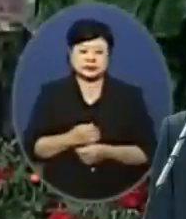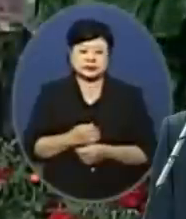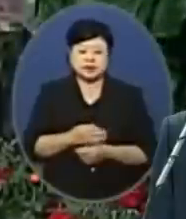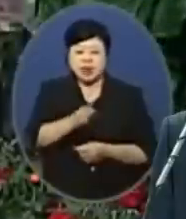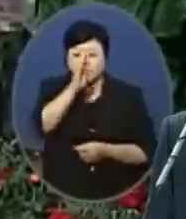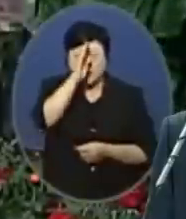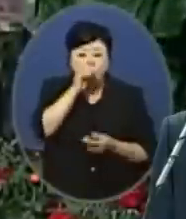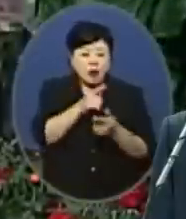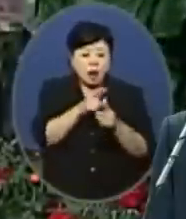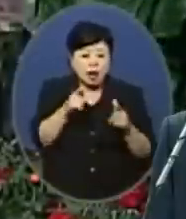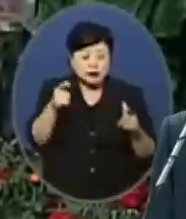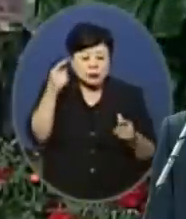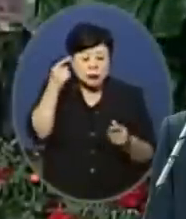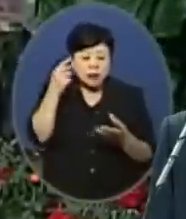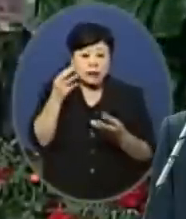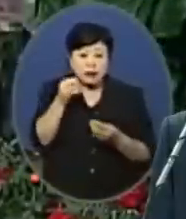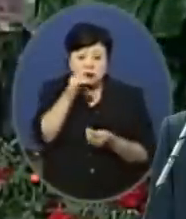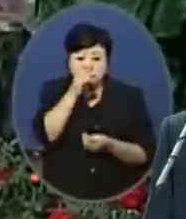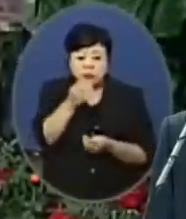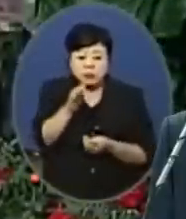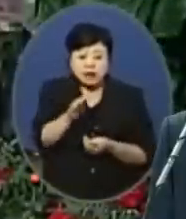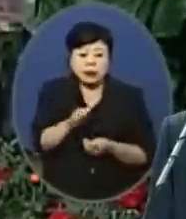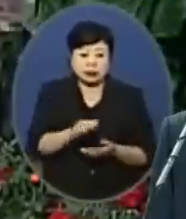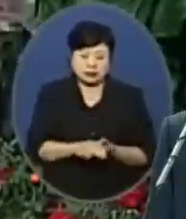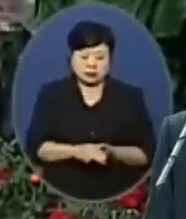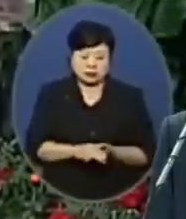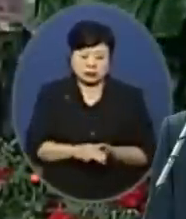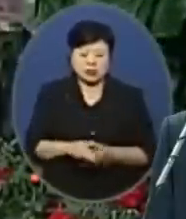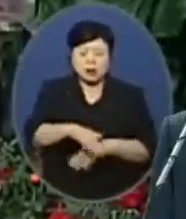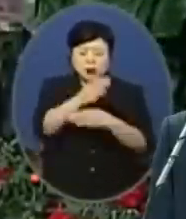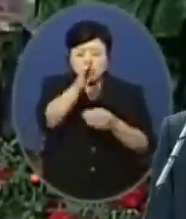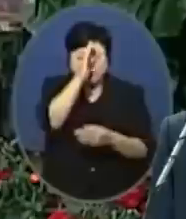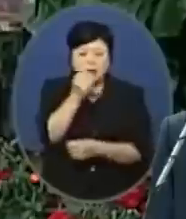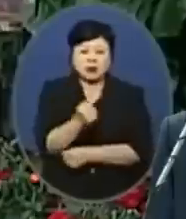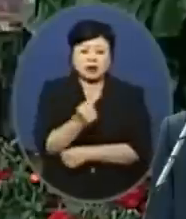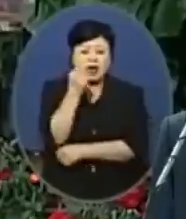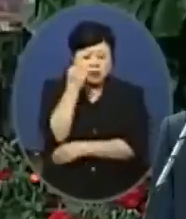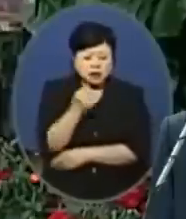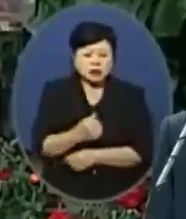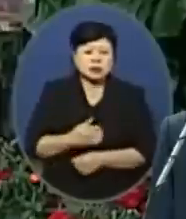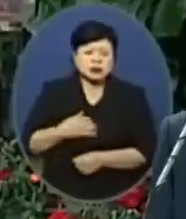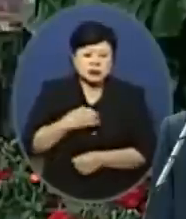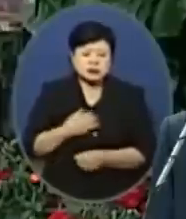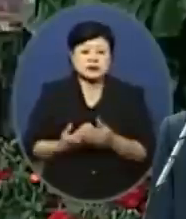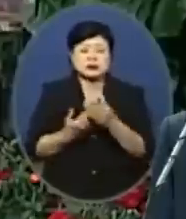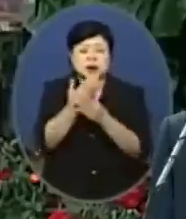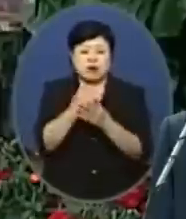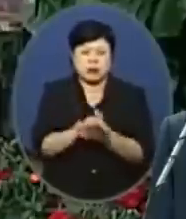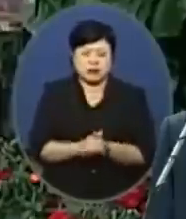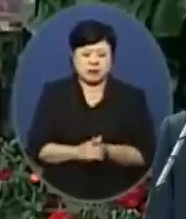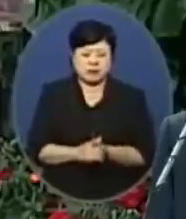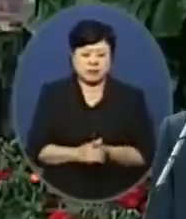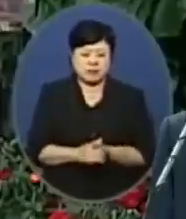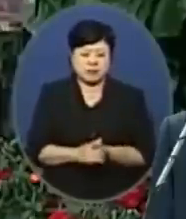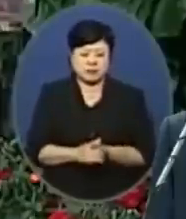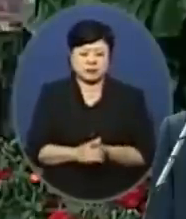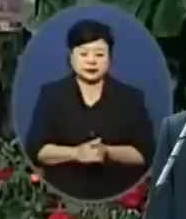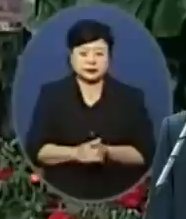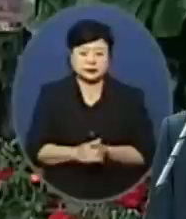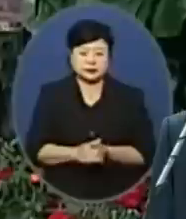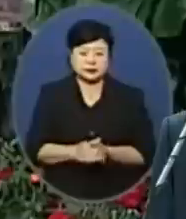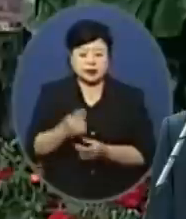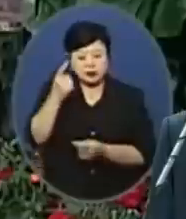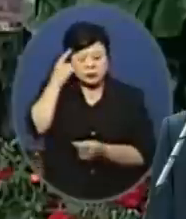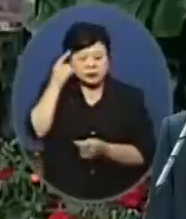병이 아닌 것으로 생각하는 사람이 많은데 그렇지 않습니다. 모든 병의 근원이 근심에 있는 것입니다.